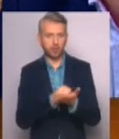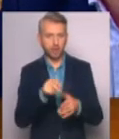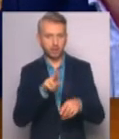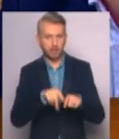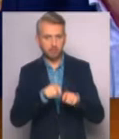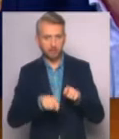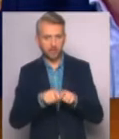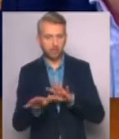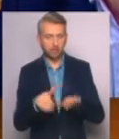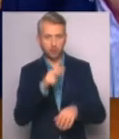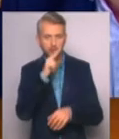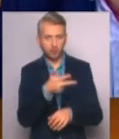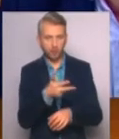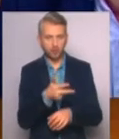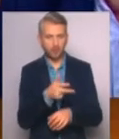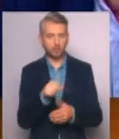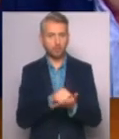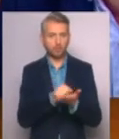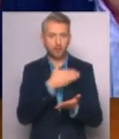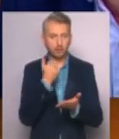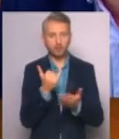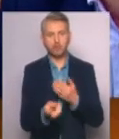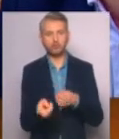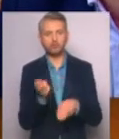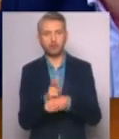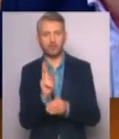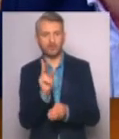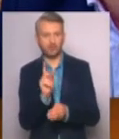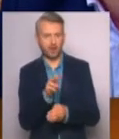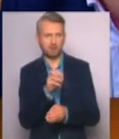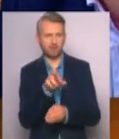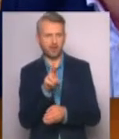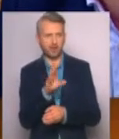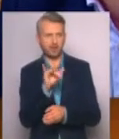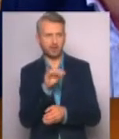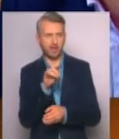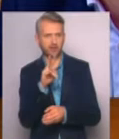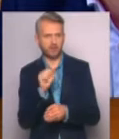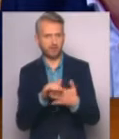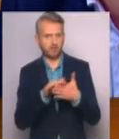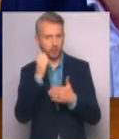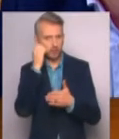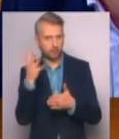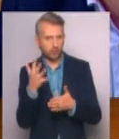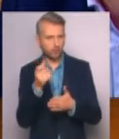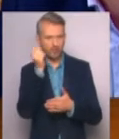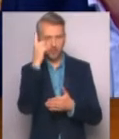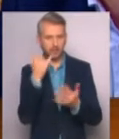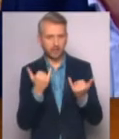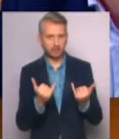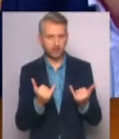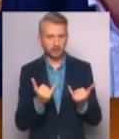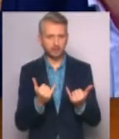почти 3 года, его нету. Сейчас другая пришла, Майя Витальевна, забыла ее фамилию. Вот, просто вылетела сейчас.